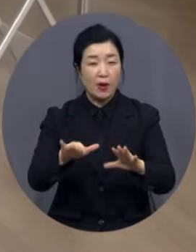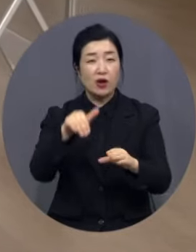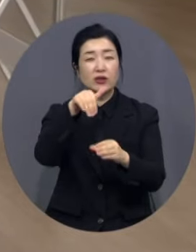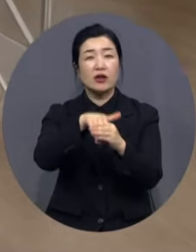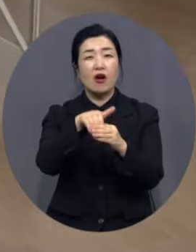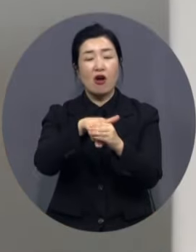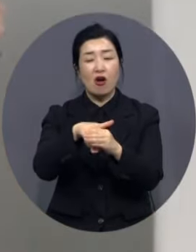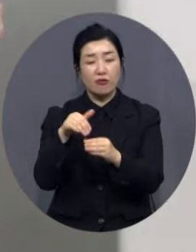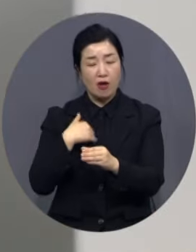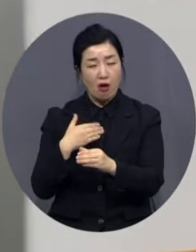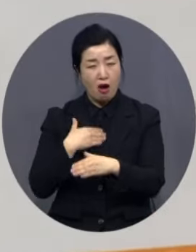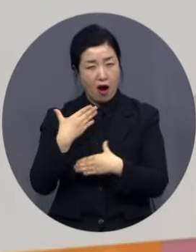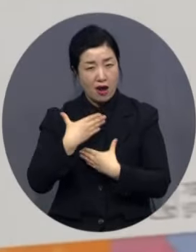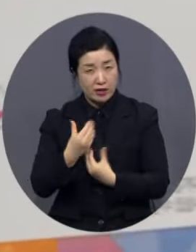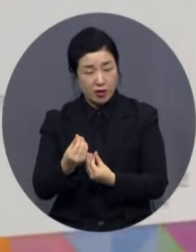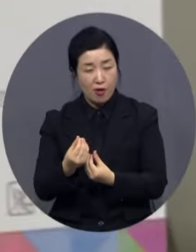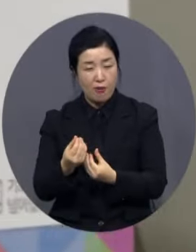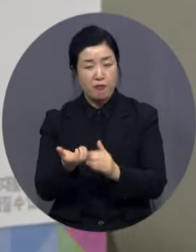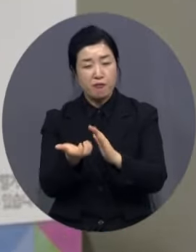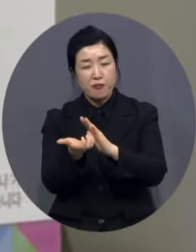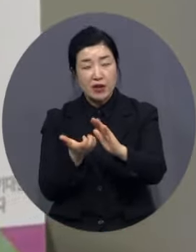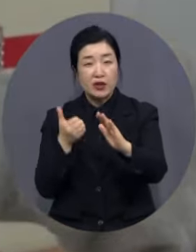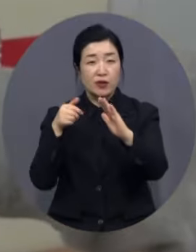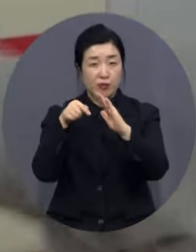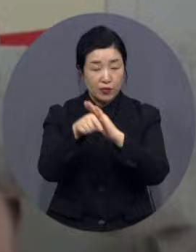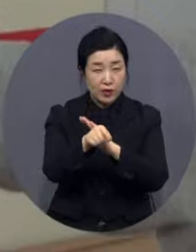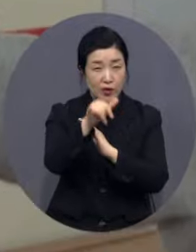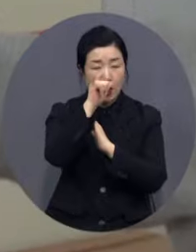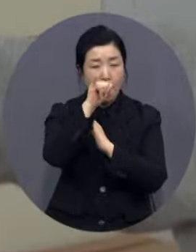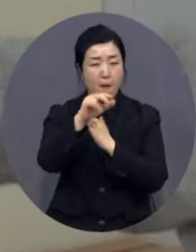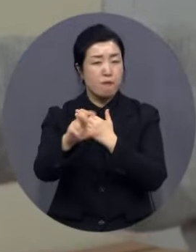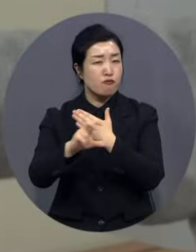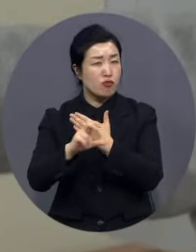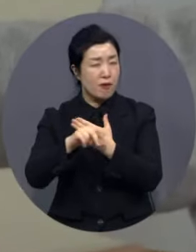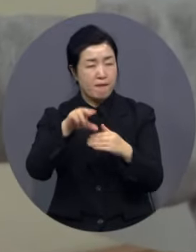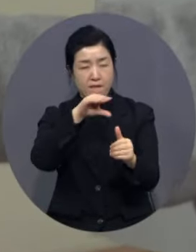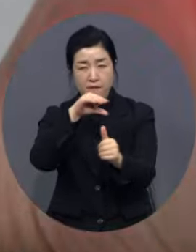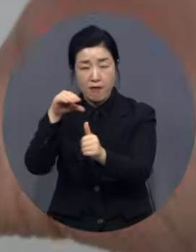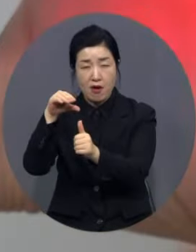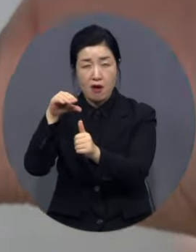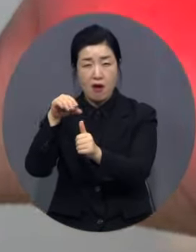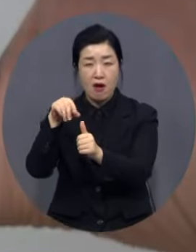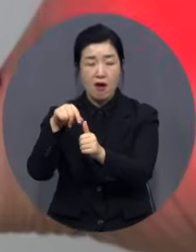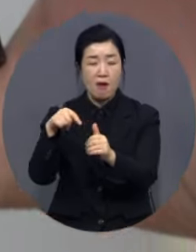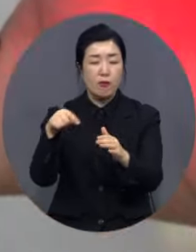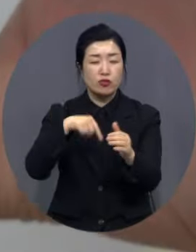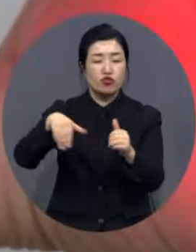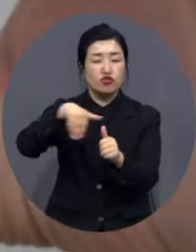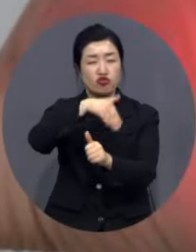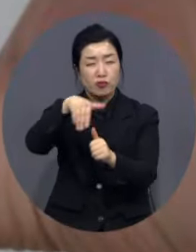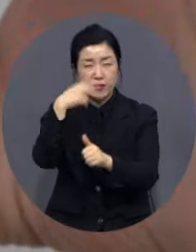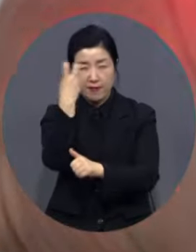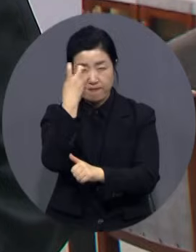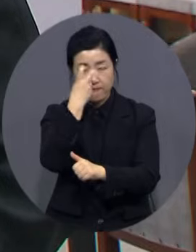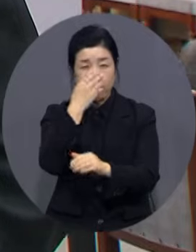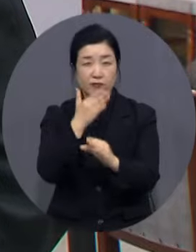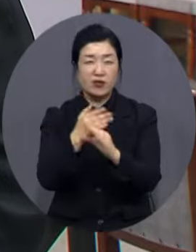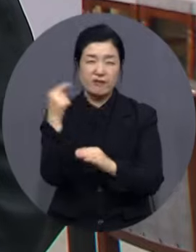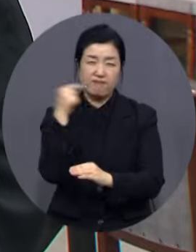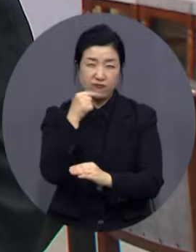유권자가 안심하고 사전 투표에 참여할 수 있도록 카메라 설치여부를 비롯해 설검 함